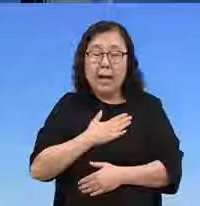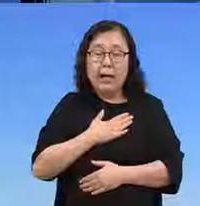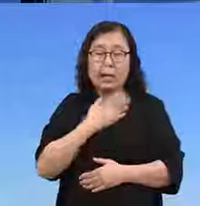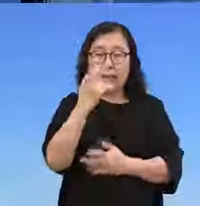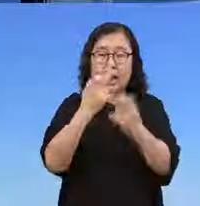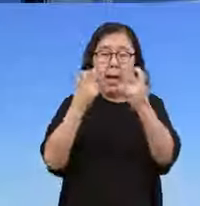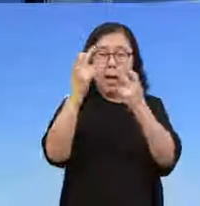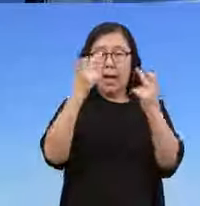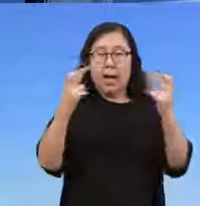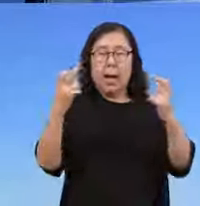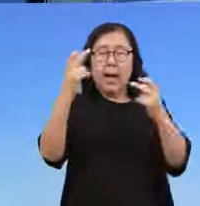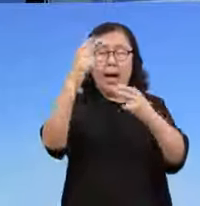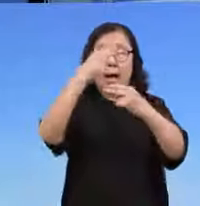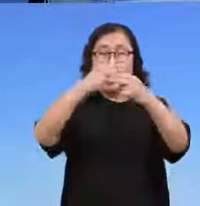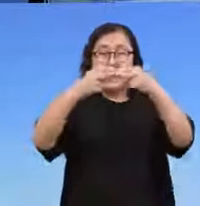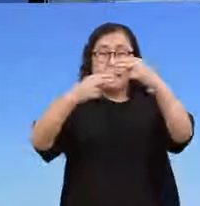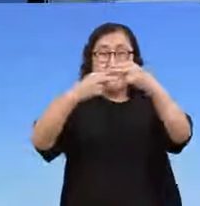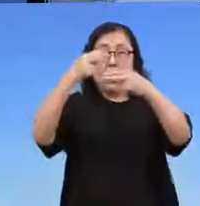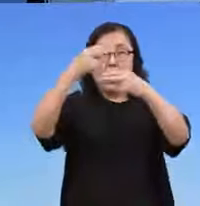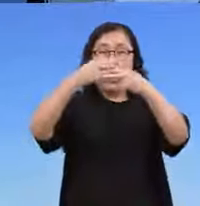나의 산성이라.